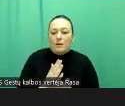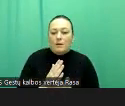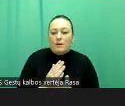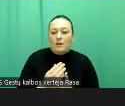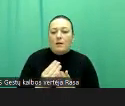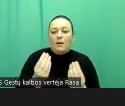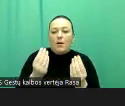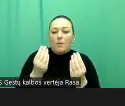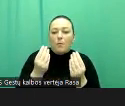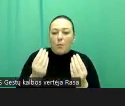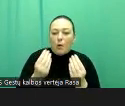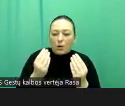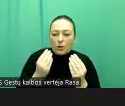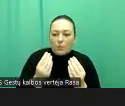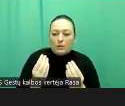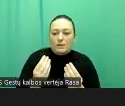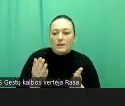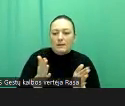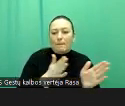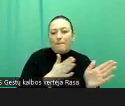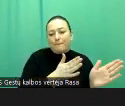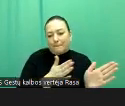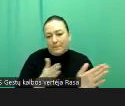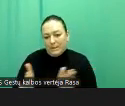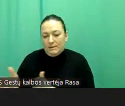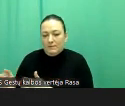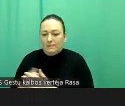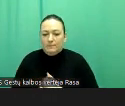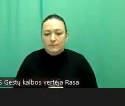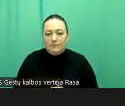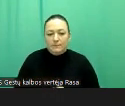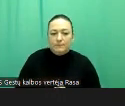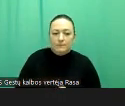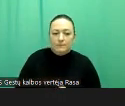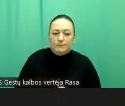tarpdalykiškumas ir nuseklumas. Dabar